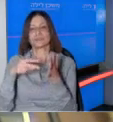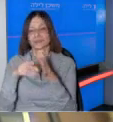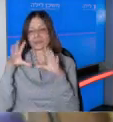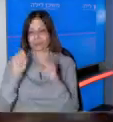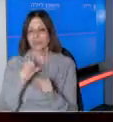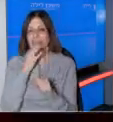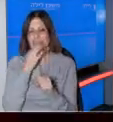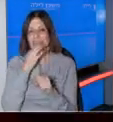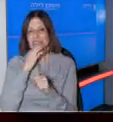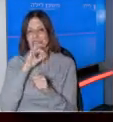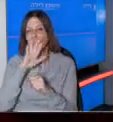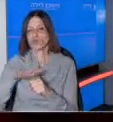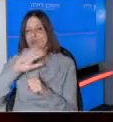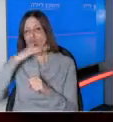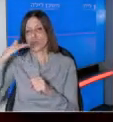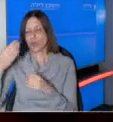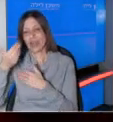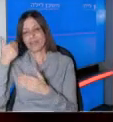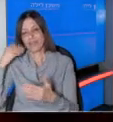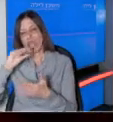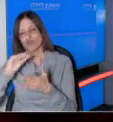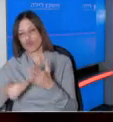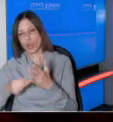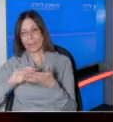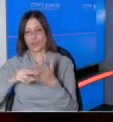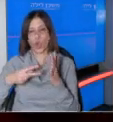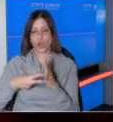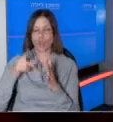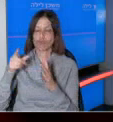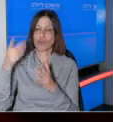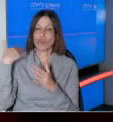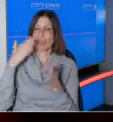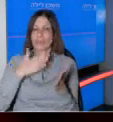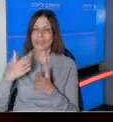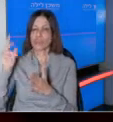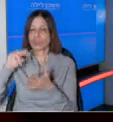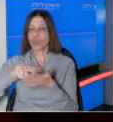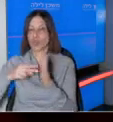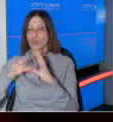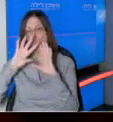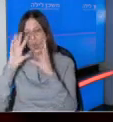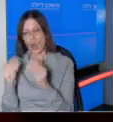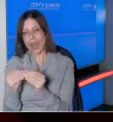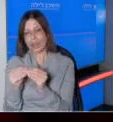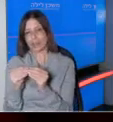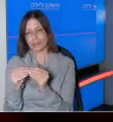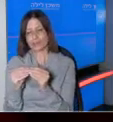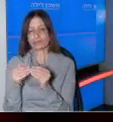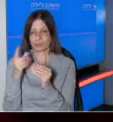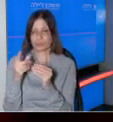הצעירה ביהודה ושומרון, לפני שאישורים ותוכניות, אמנם שם זה יותר מסודר, כי יש תוכניות כוללניות, וצופה פני